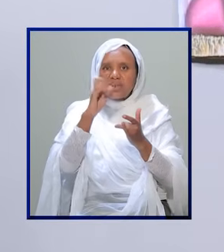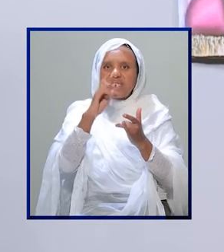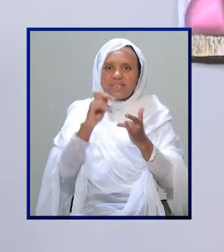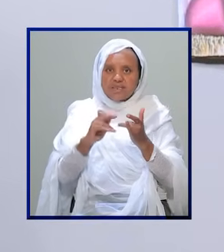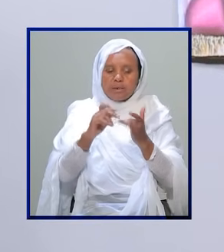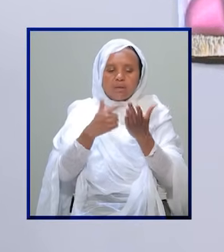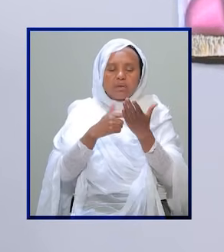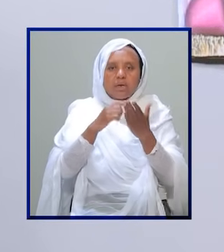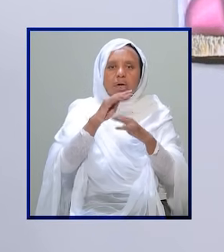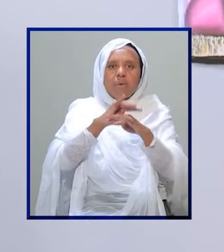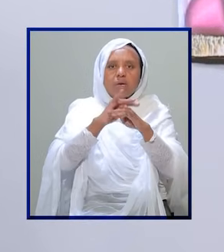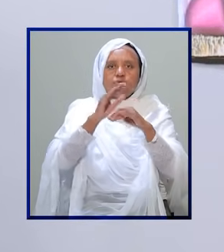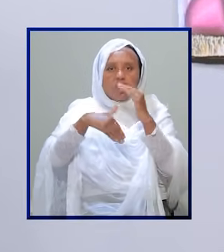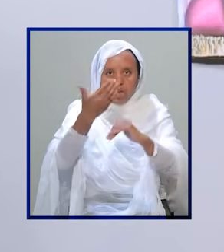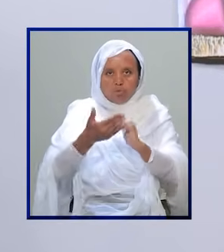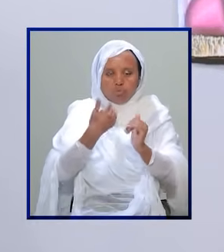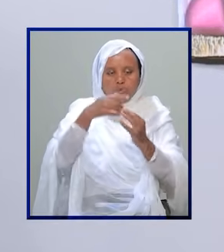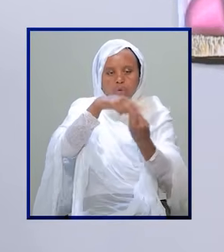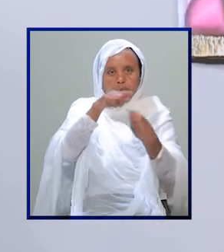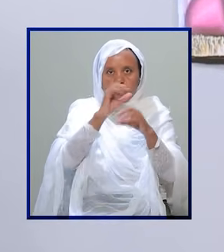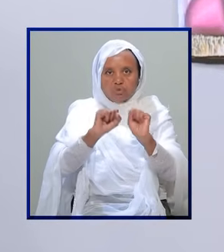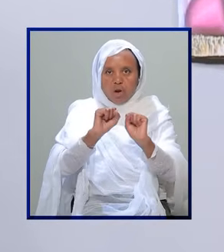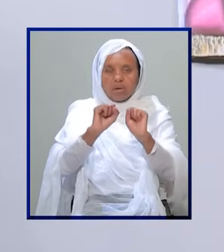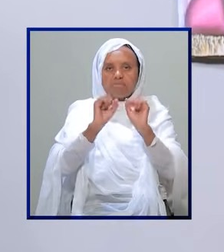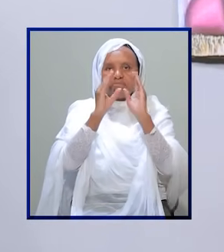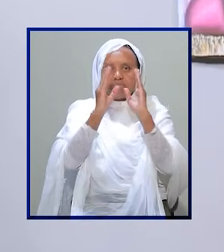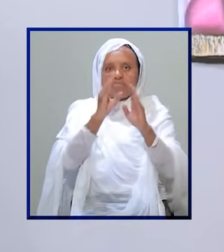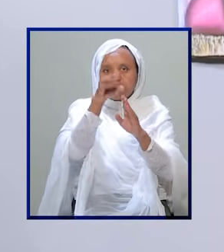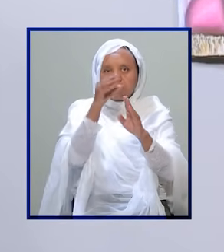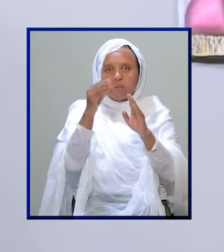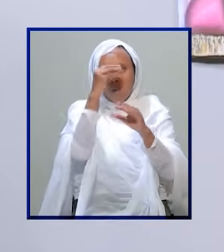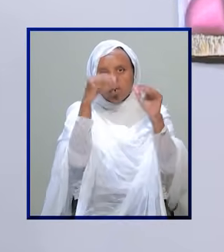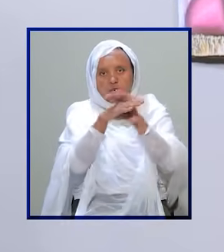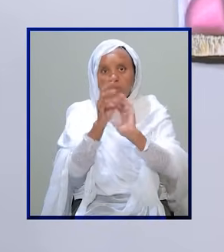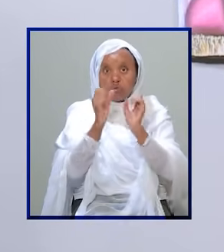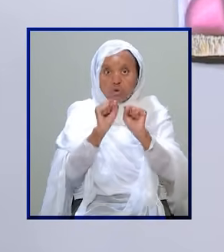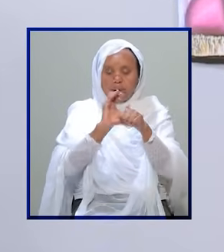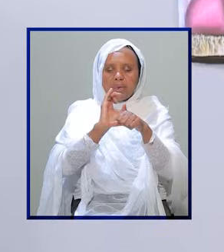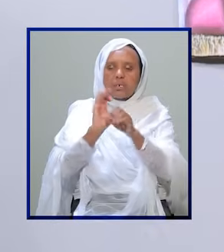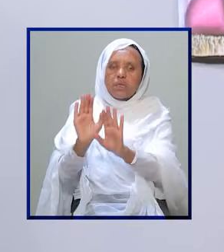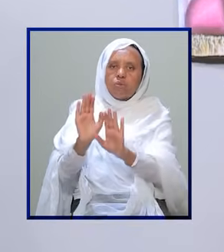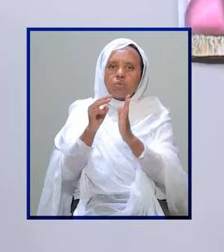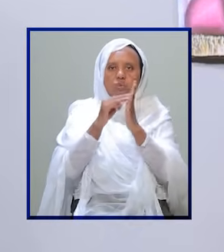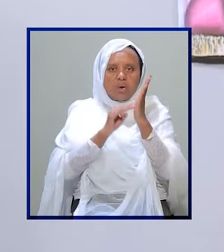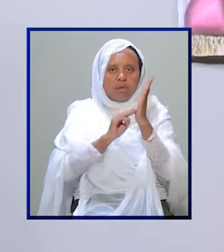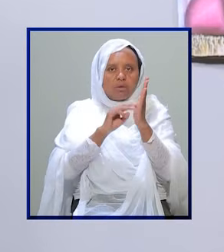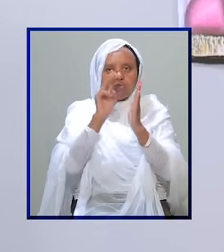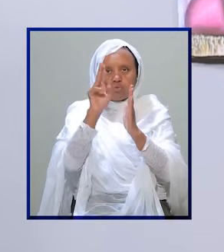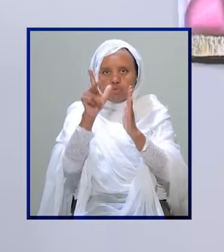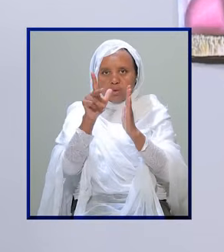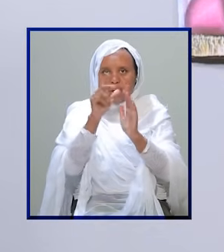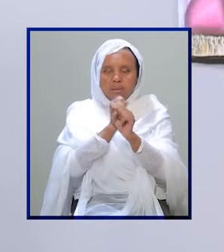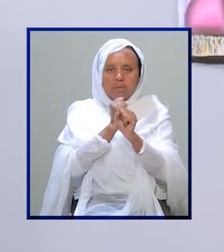ስለዚህ ከመቅደሱ ቀጥሎ የሚገኙ ክብም ቢሆን ይችላል፣ ሰቀልማም ሊሆን ይችላል፣ ዋሻ ቤተክርስቲያንም ሊሆን ይችላል። ቤተክርስቲያኑ ሶስት አይነት አሰራር